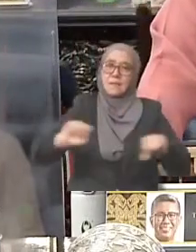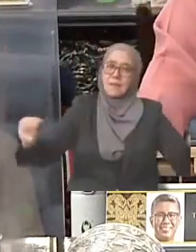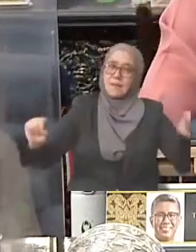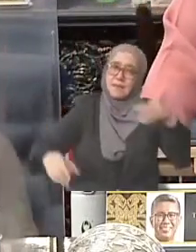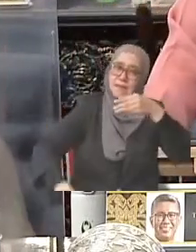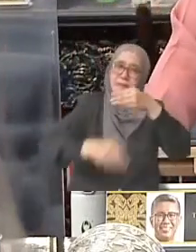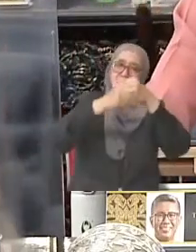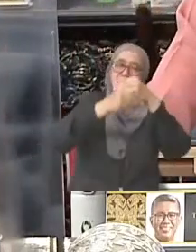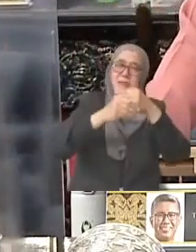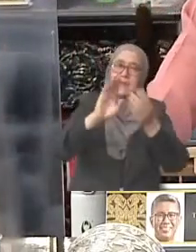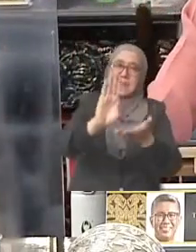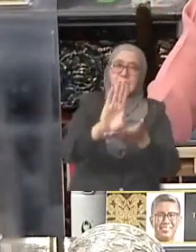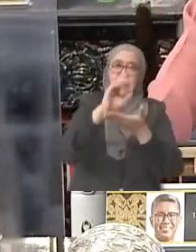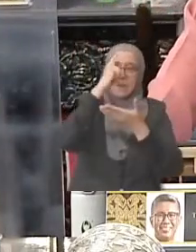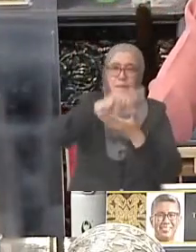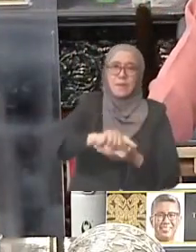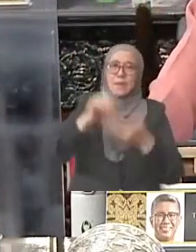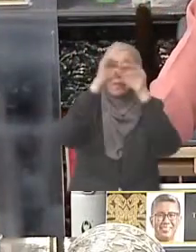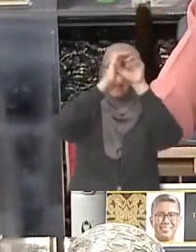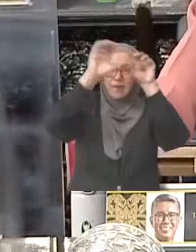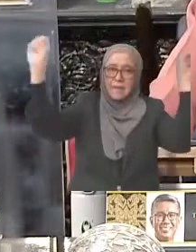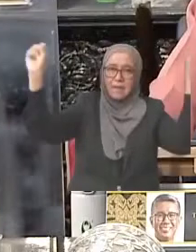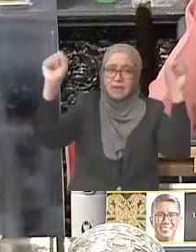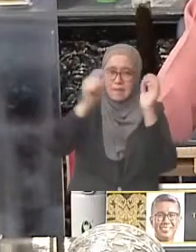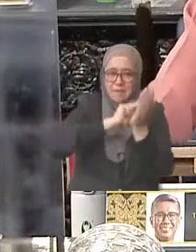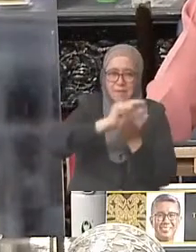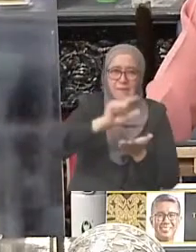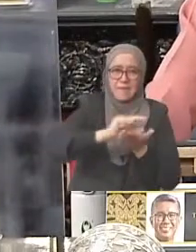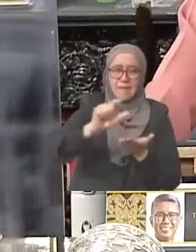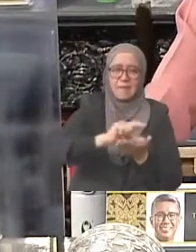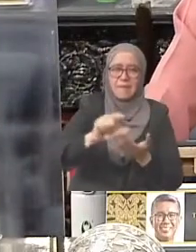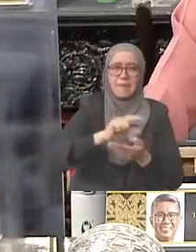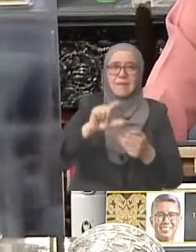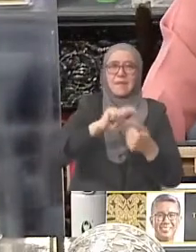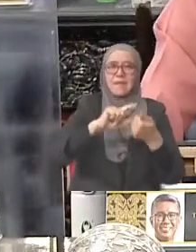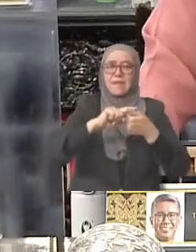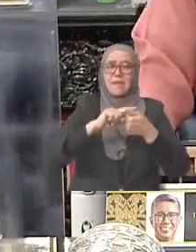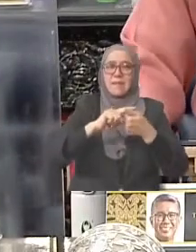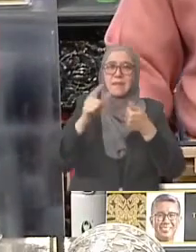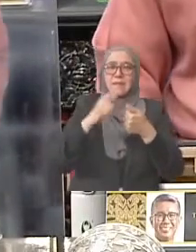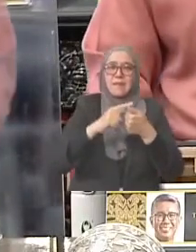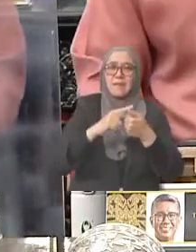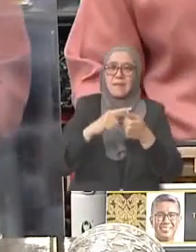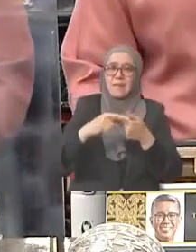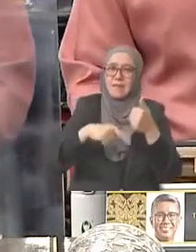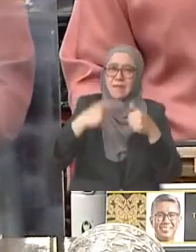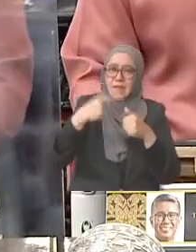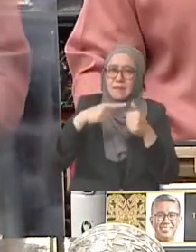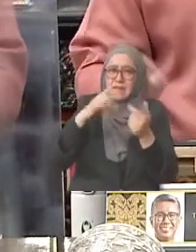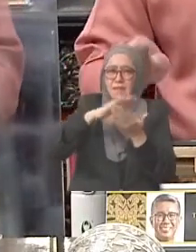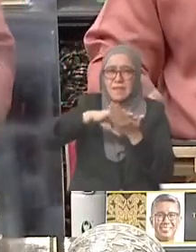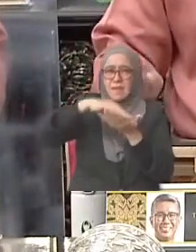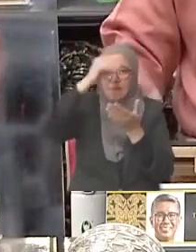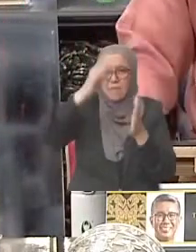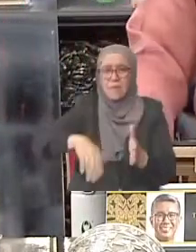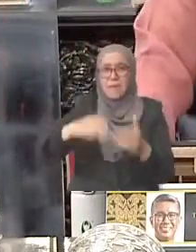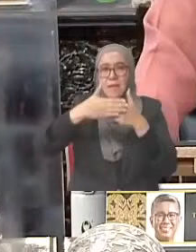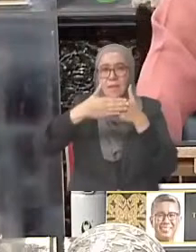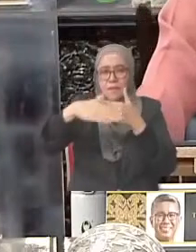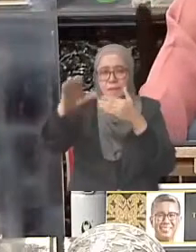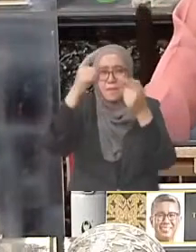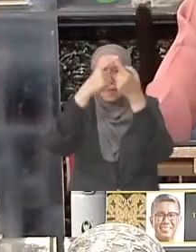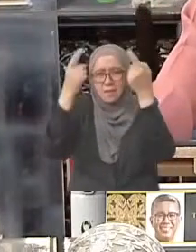kepada majikan yang menggaji Perancis lepasan sekolah dan kelajuan berumur 18 hingga 30 tahun sebanyak